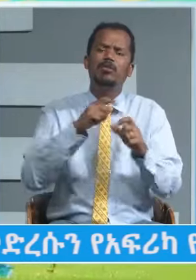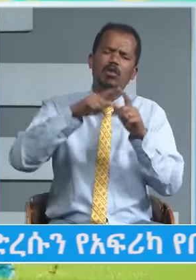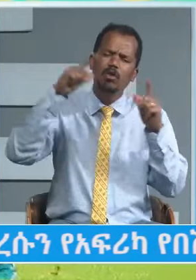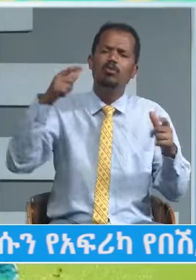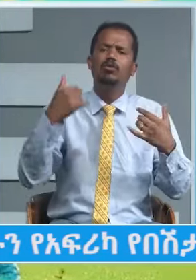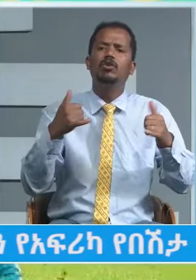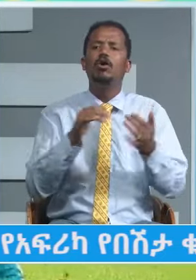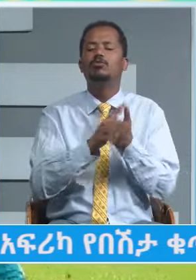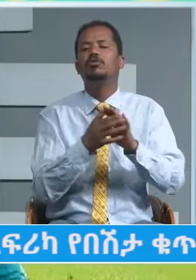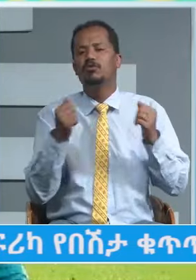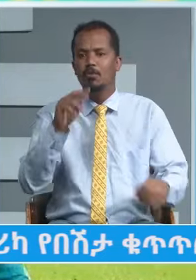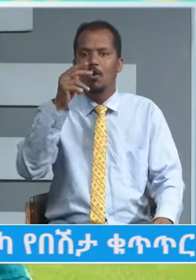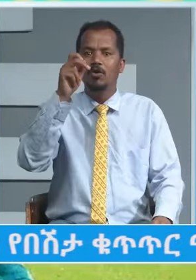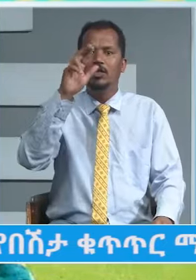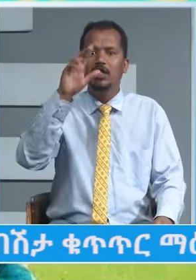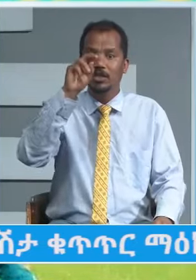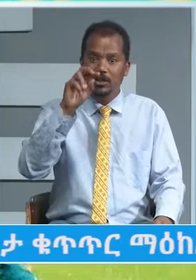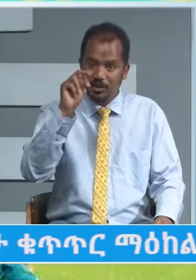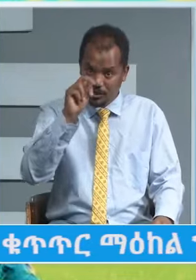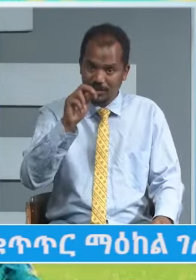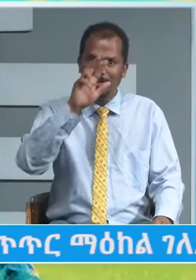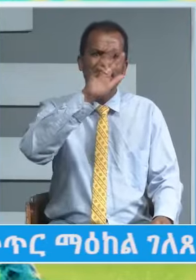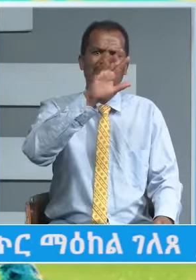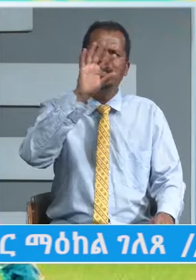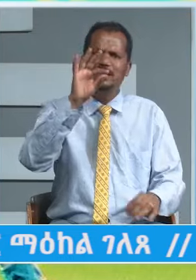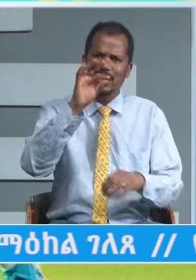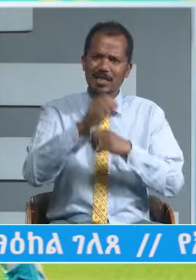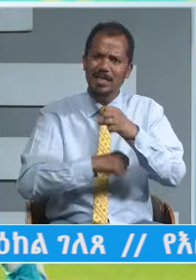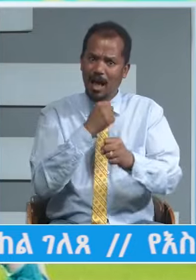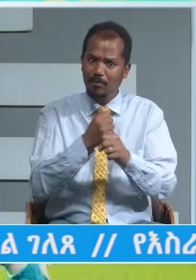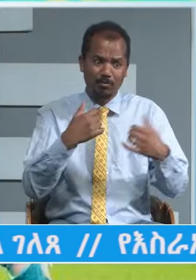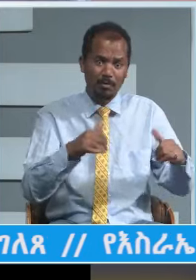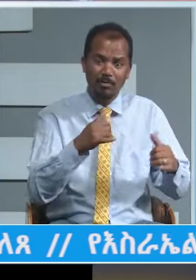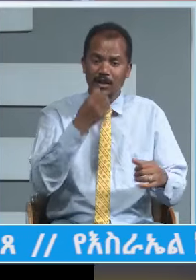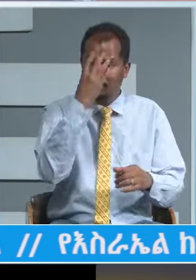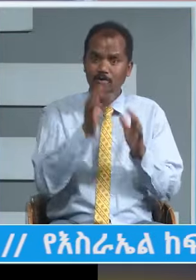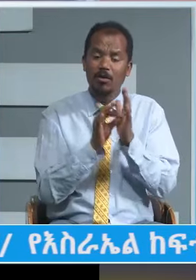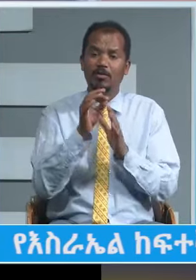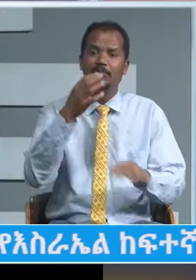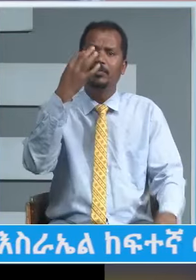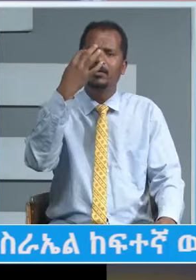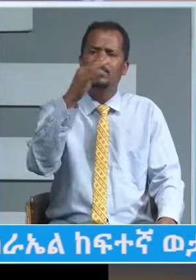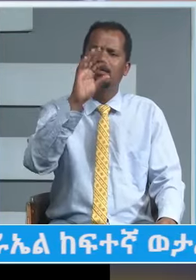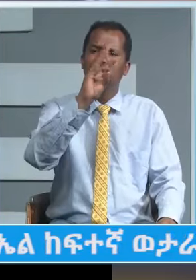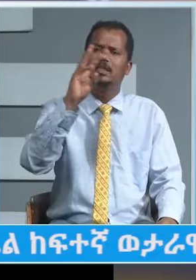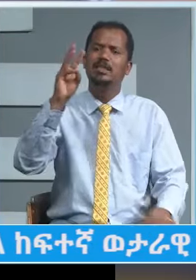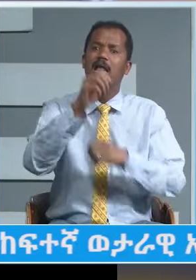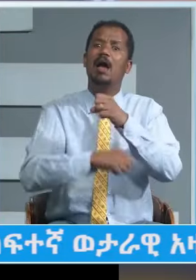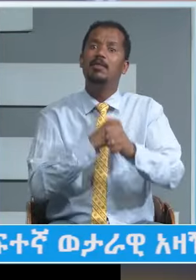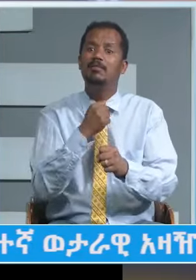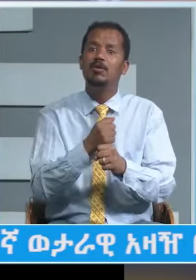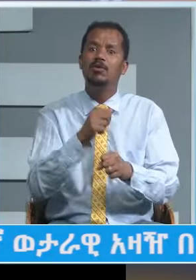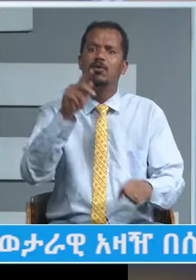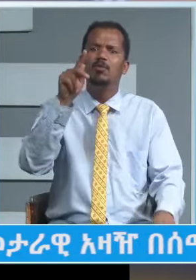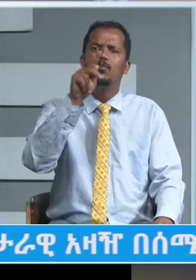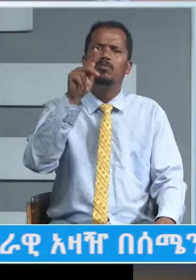የተጫወተ በእድሜ ትልቁ ተጫዋች መሆን ችሏል። ሞድሪች በ39 ዓመት ከ40 ቀናት እድሜው በመሰለፍ እንደ ኤሮፓያን አቆጣጠር